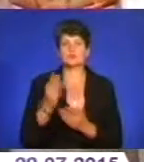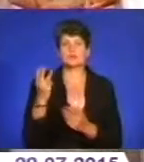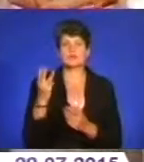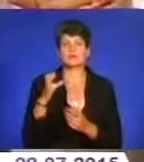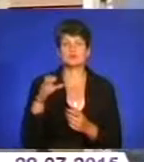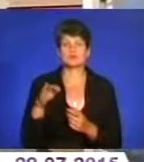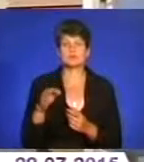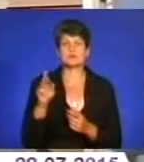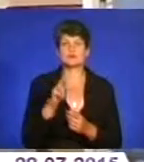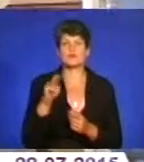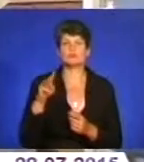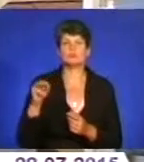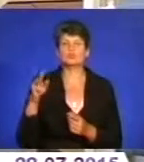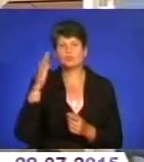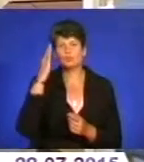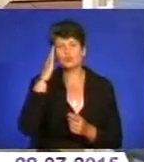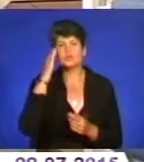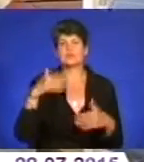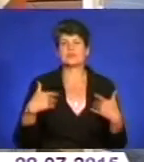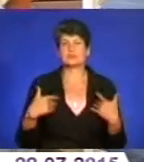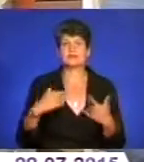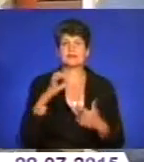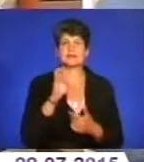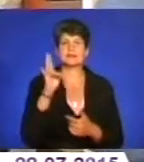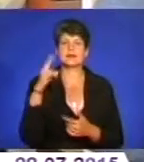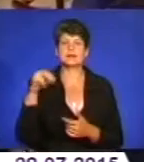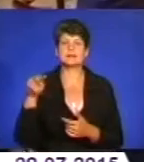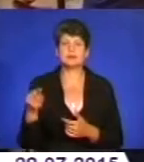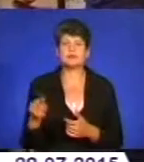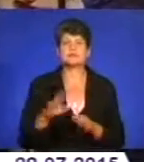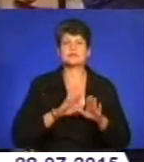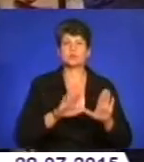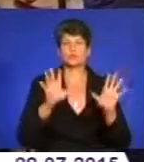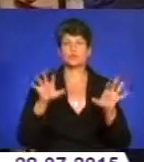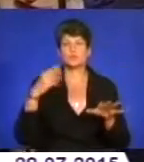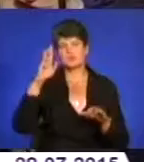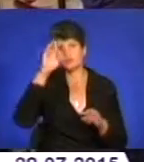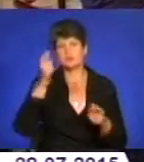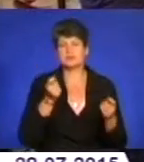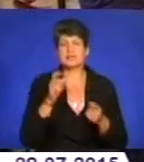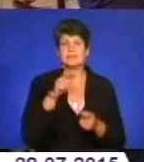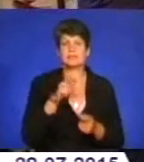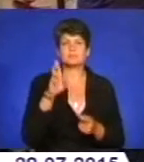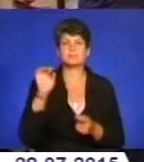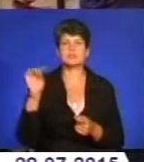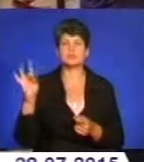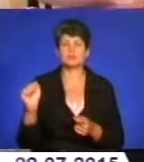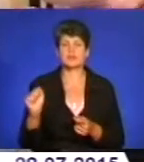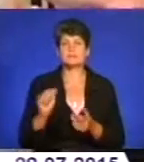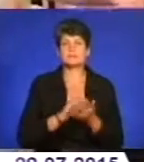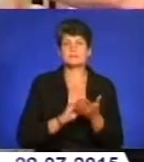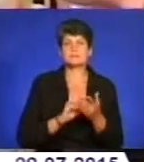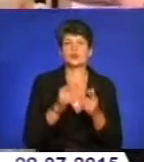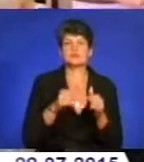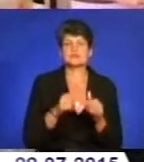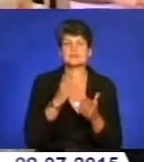та Ярослава Мудрого вітали міський голова Тернополя Сергій Надал, заступник голови облдержадміністрації Леонід Бицюра, від письменницької